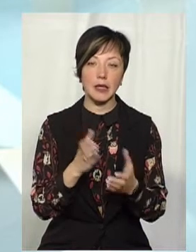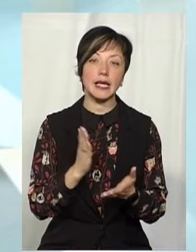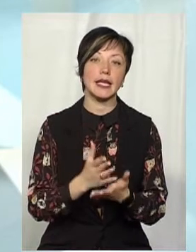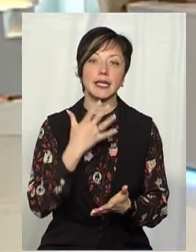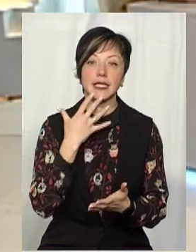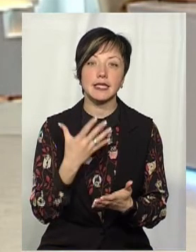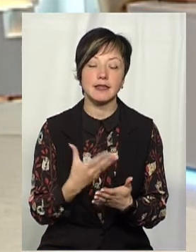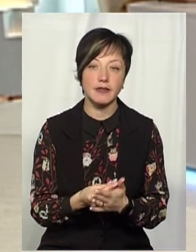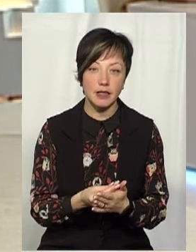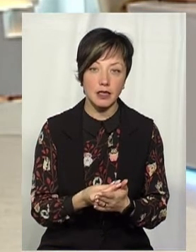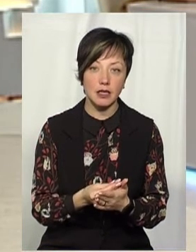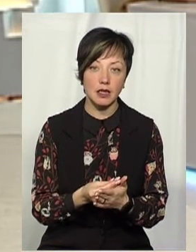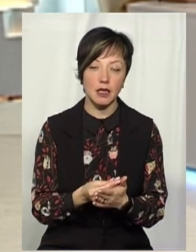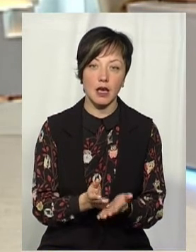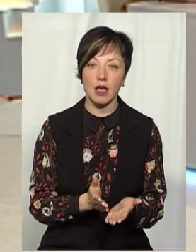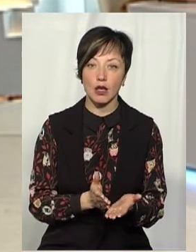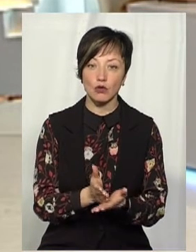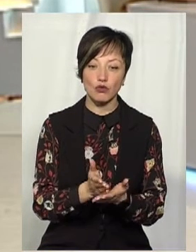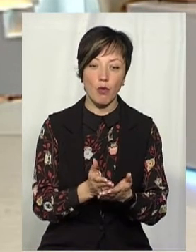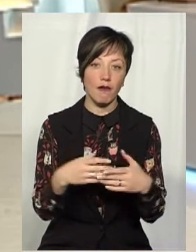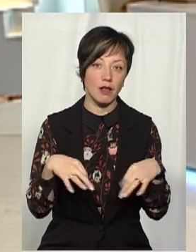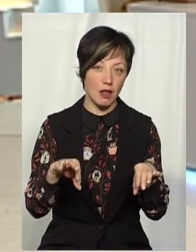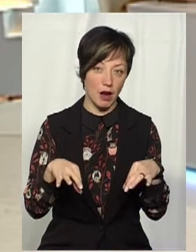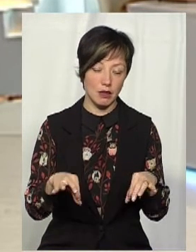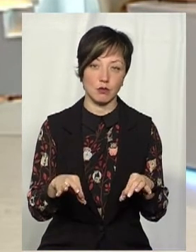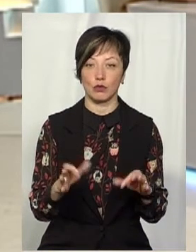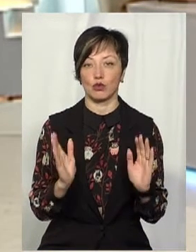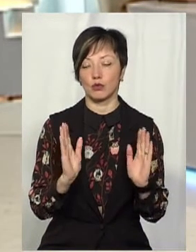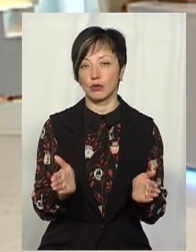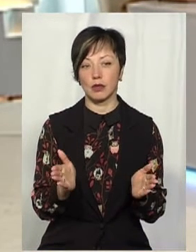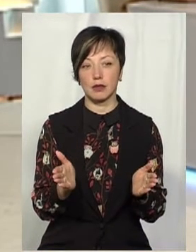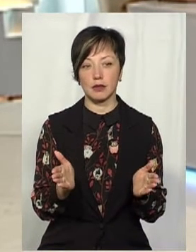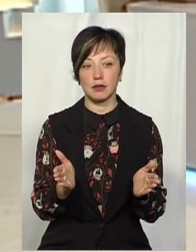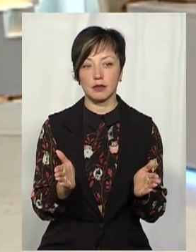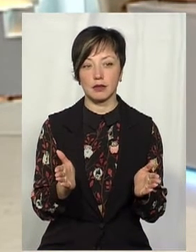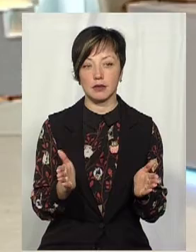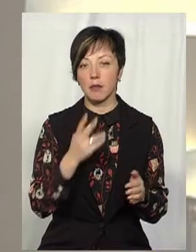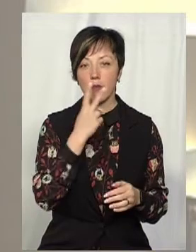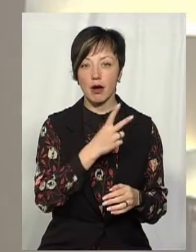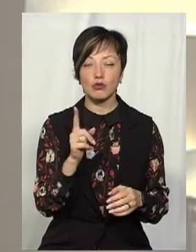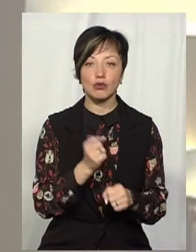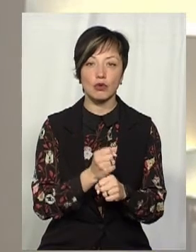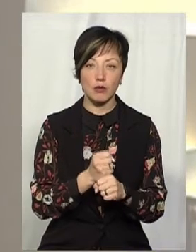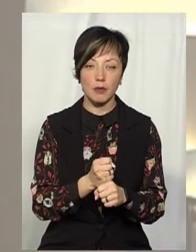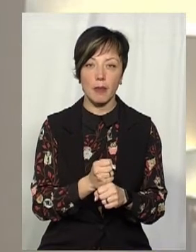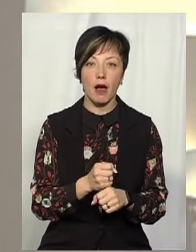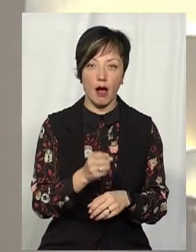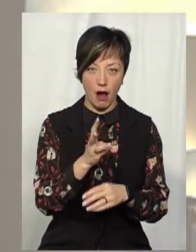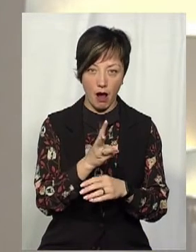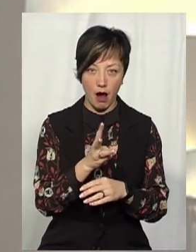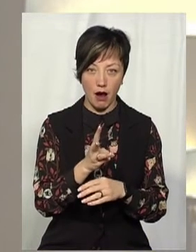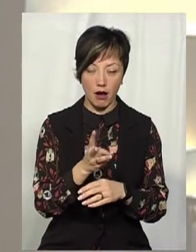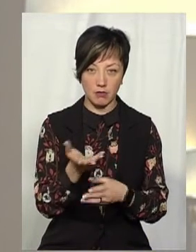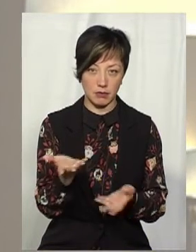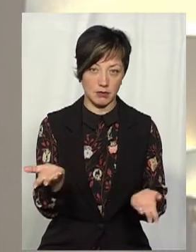свій власний службовий автотранспорт. Угу. Тобто він буде бачити, що робиться, бачити? І мобільно. А як вони будуть бачити? Відеокамери теж